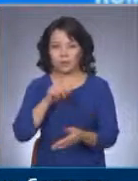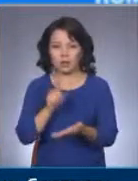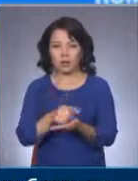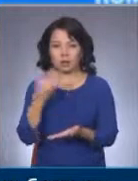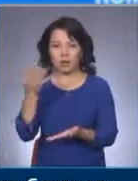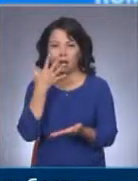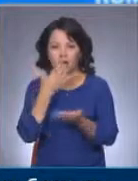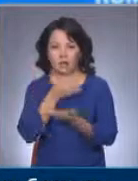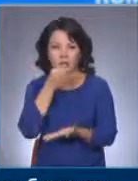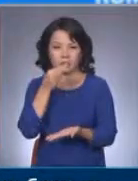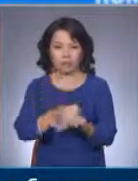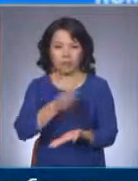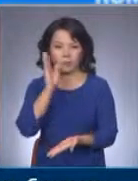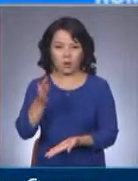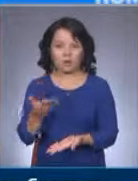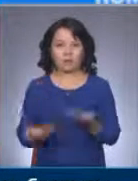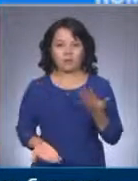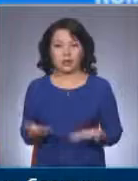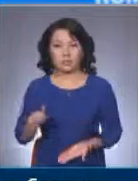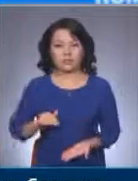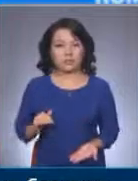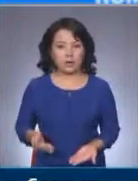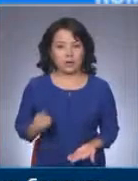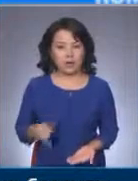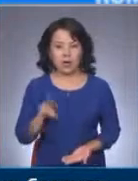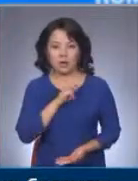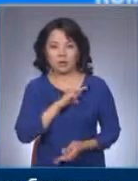болады. Жеке кәсіпкер ол тек қана